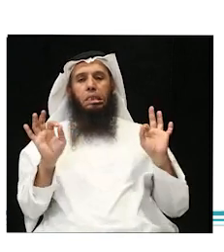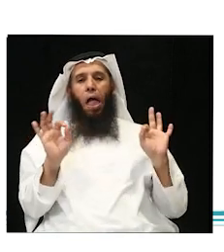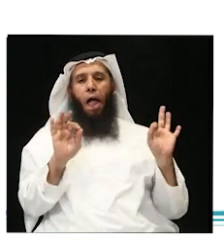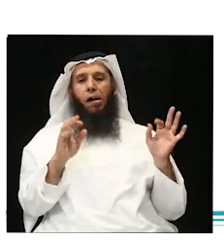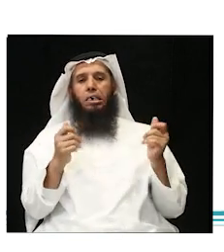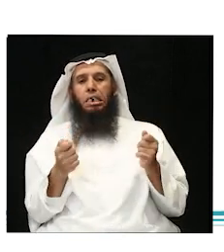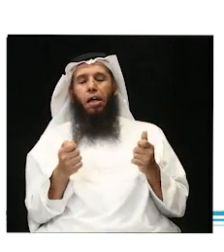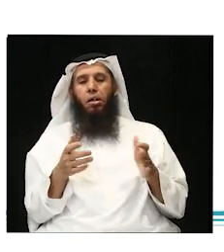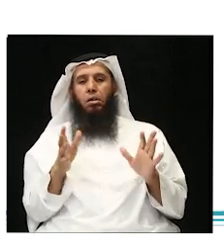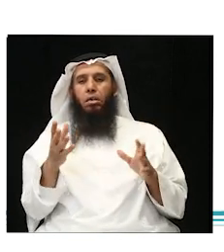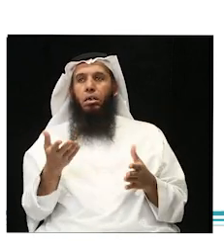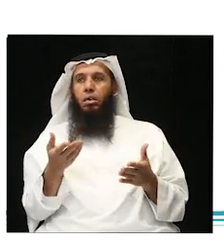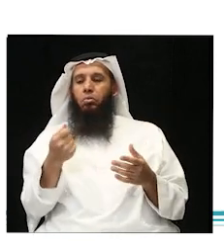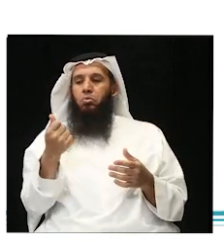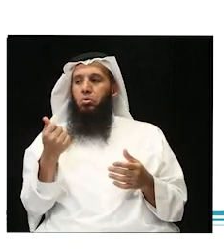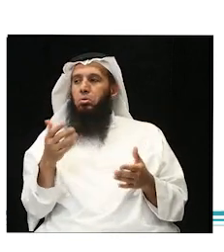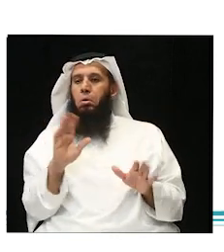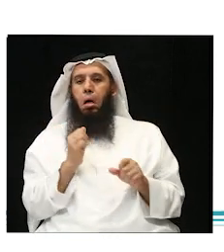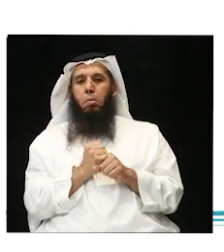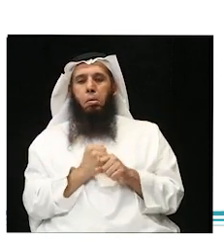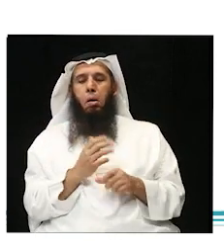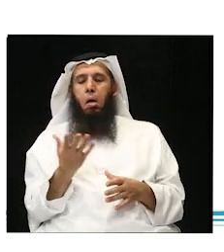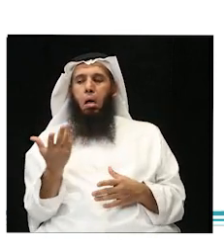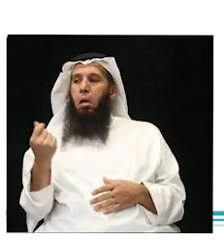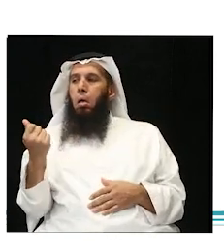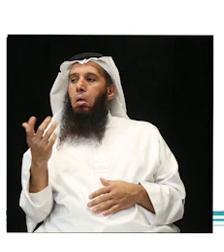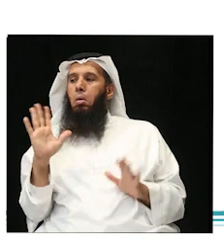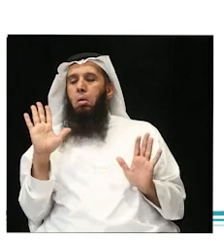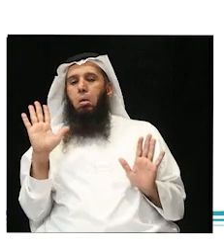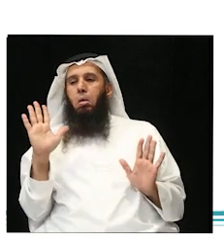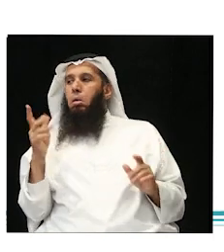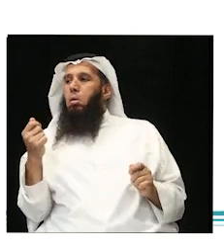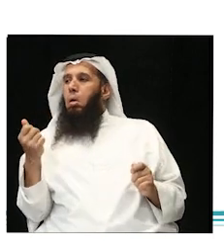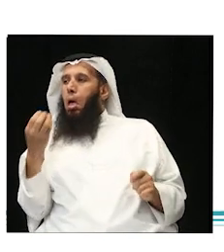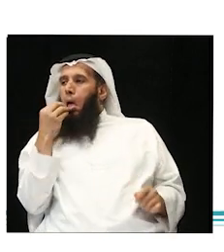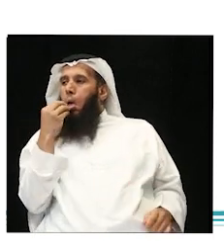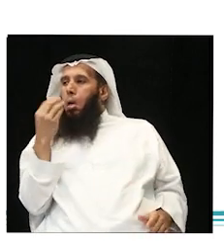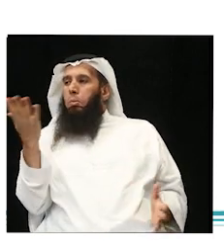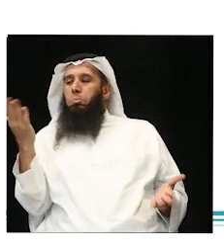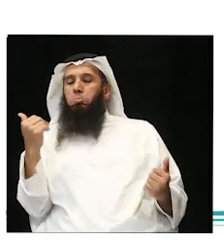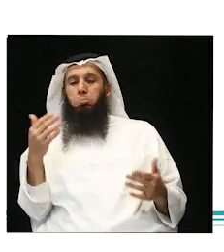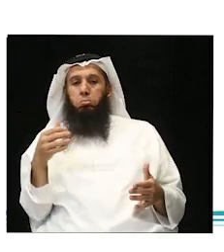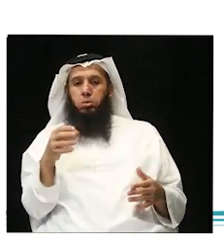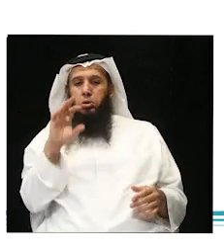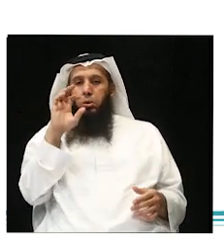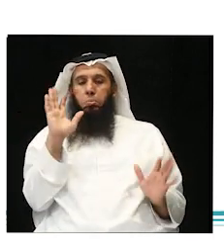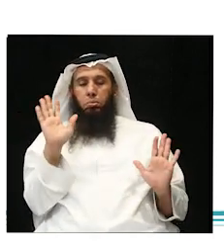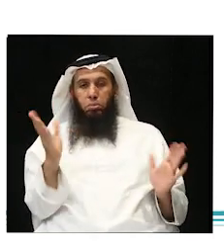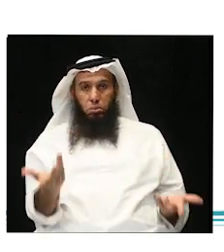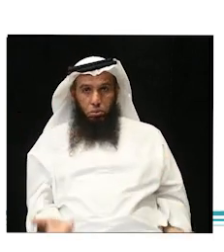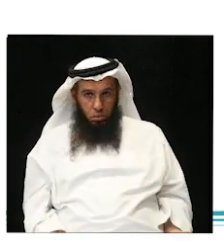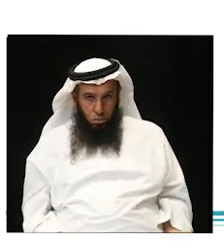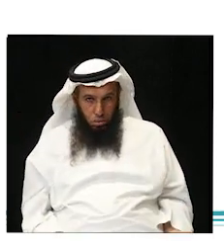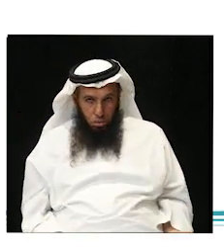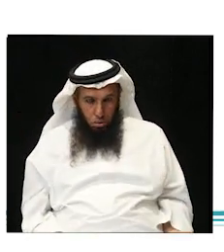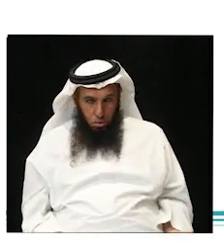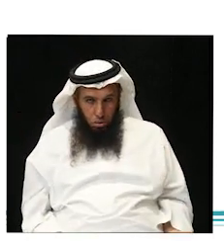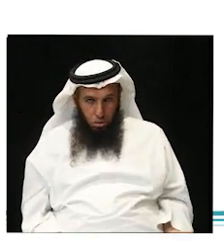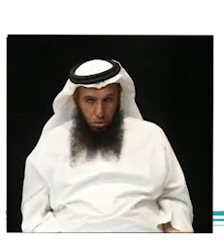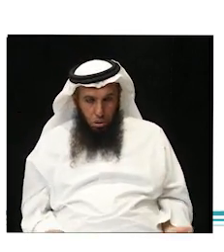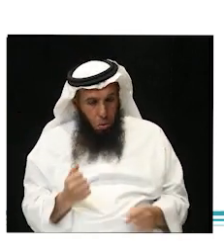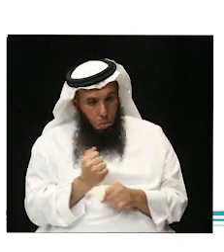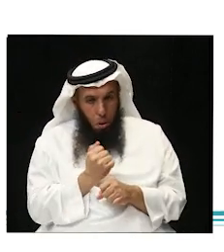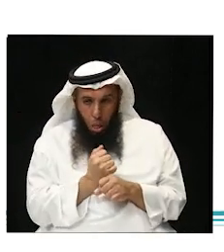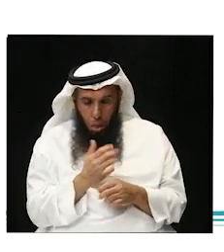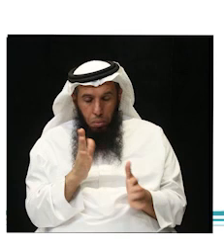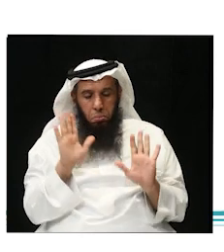إلي. أخيرا الثالث، الرجاء الشركي، وهو انظر إلى هذا التعريف، وهو أن يرجو غير الله سبحانه وتعالى،